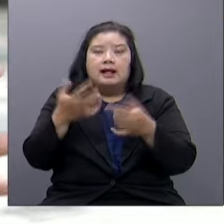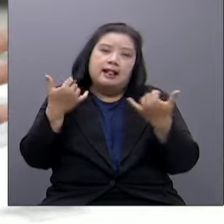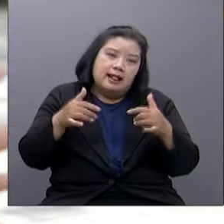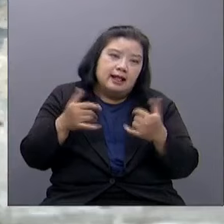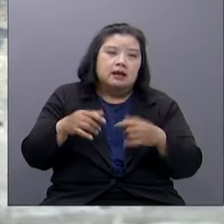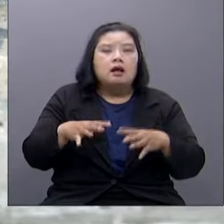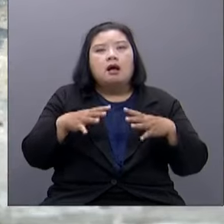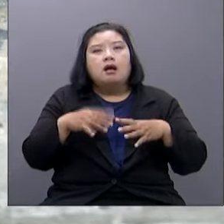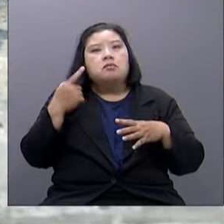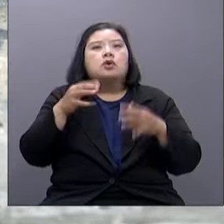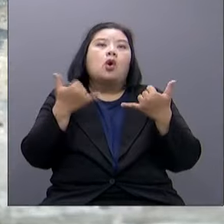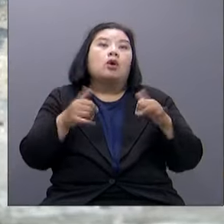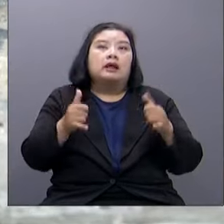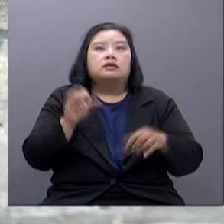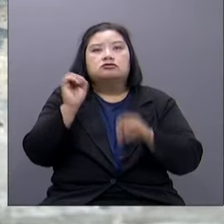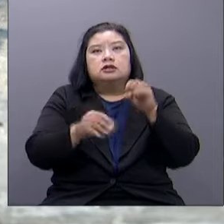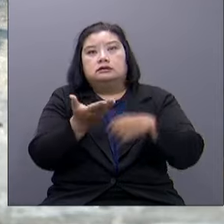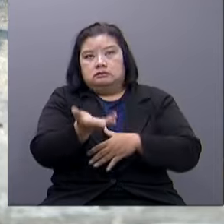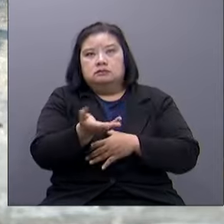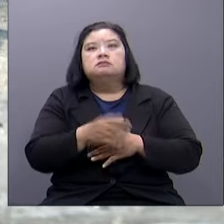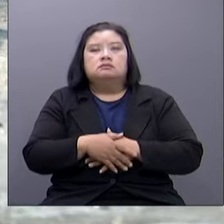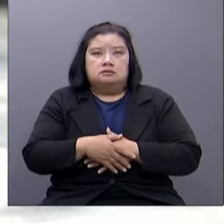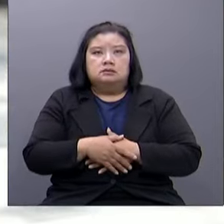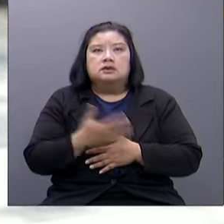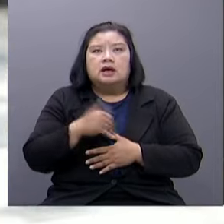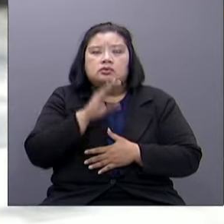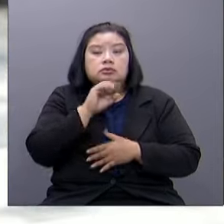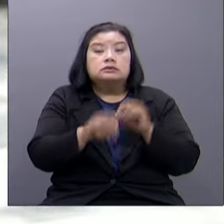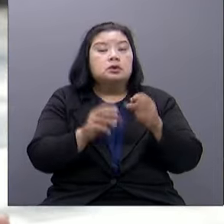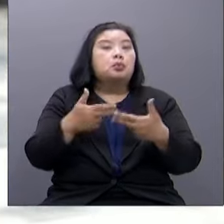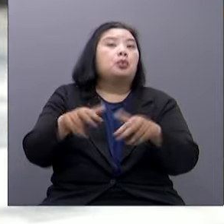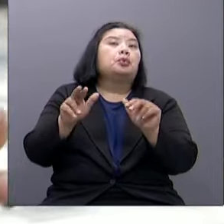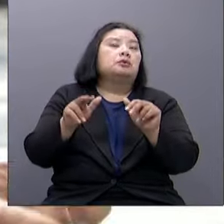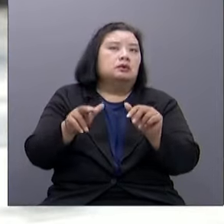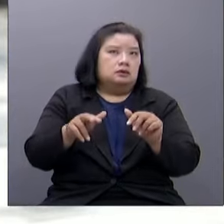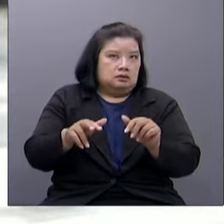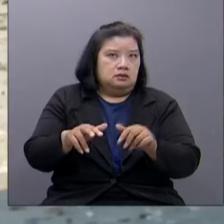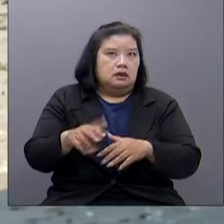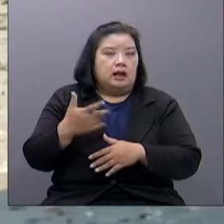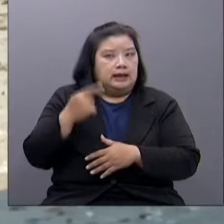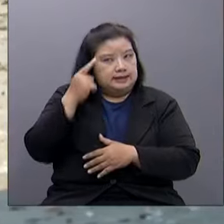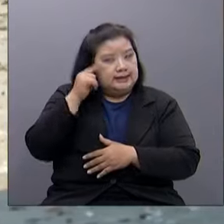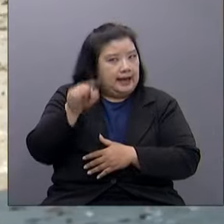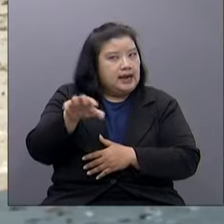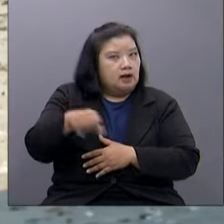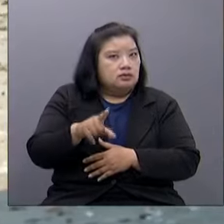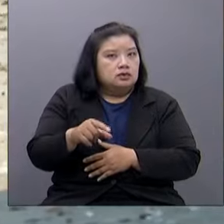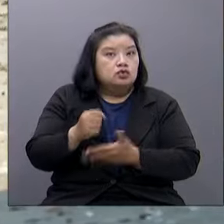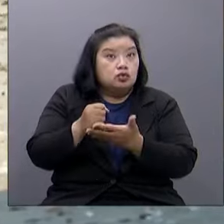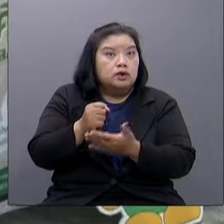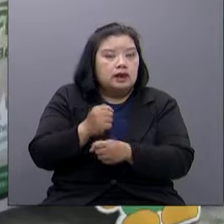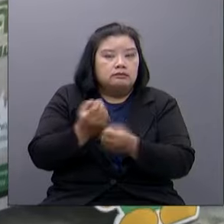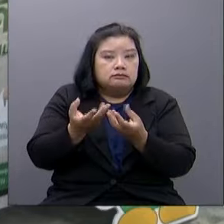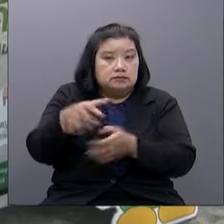พักผ่อนเนี่ยมันเป็นเรื่องของการพักผ่อนชายทะเลแล้วเหลือขยะเล็กๆทิ้งไว้เนี่ยแล้วอีกจะให้เขาคัดแยกพอแยกได้ปริมาณ